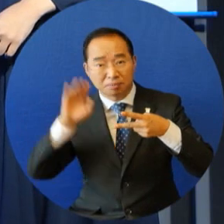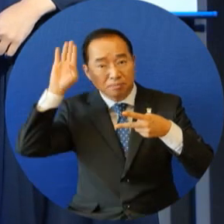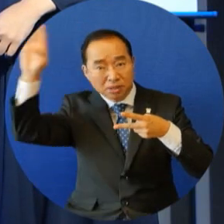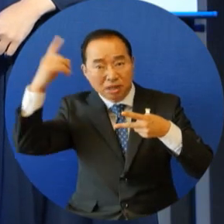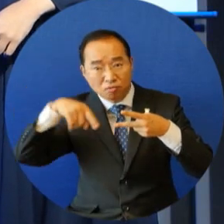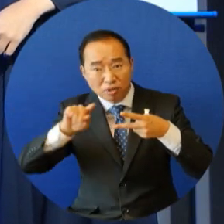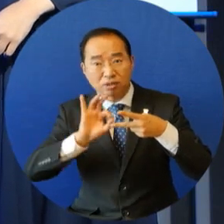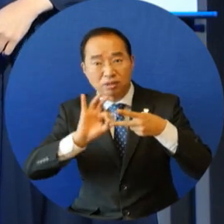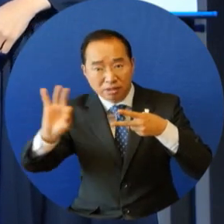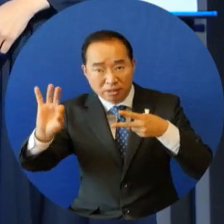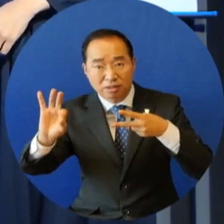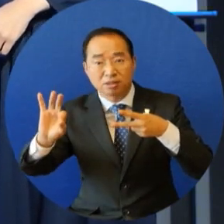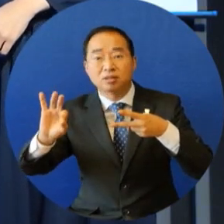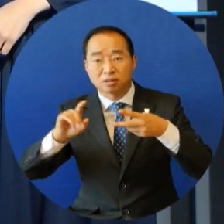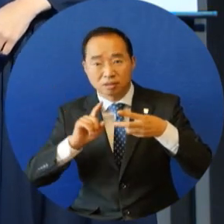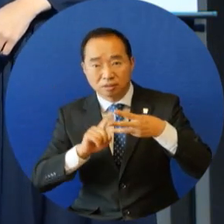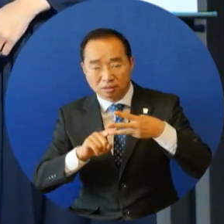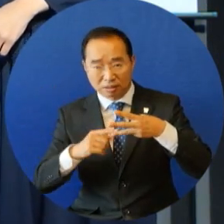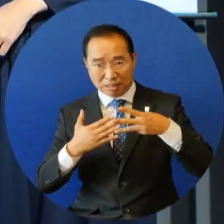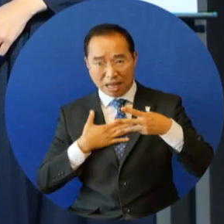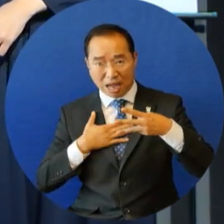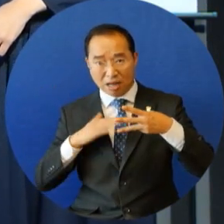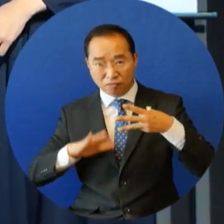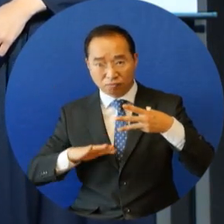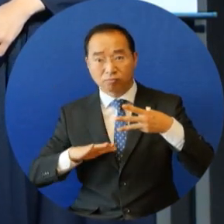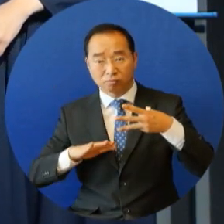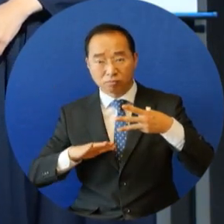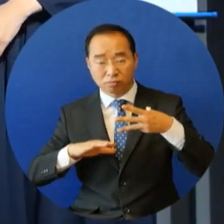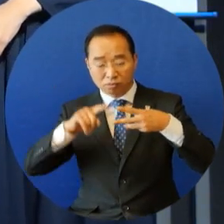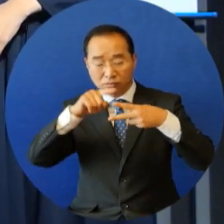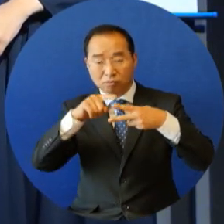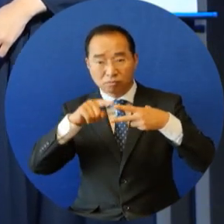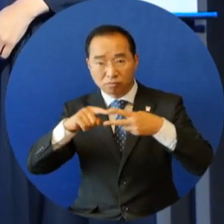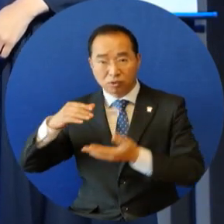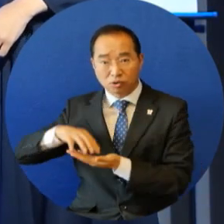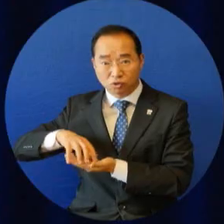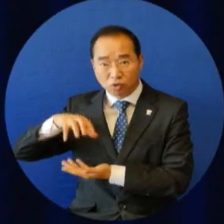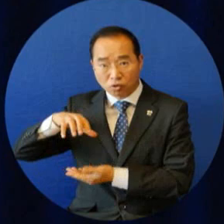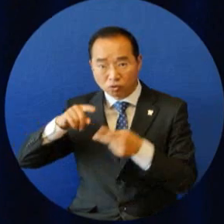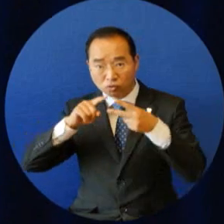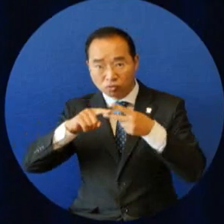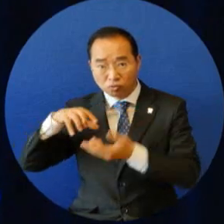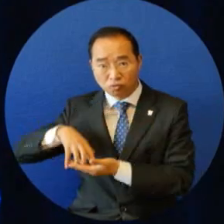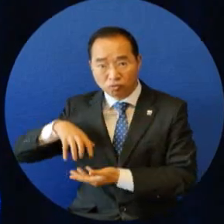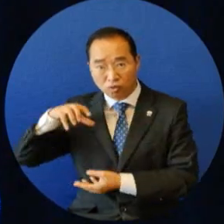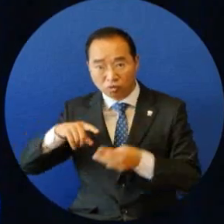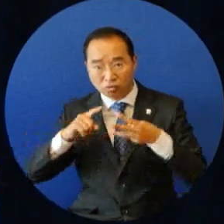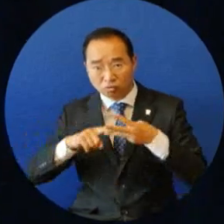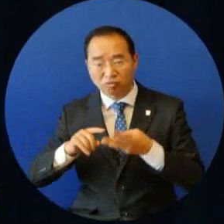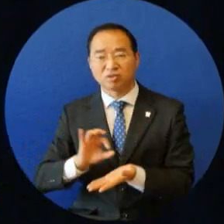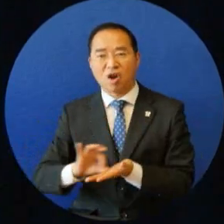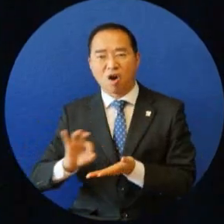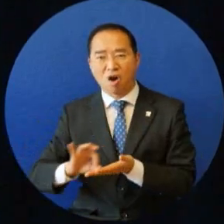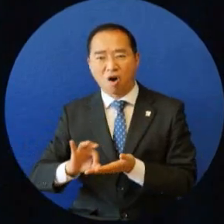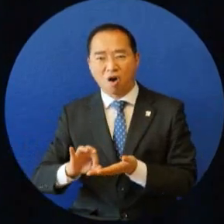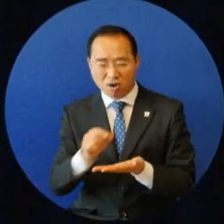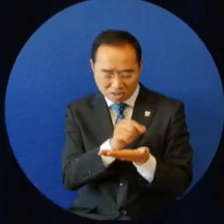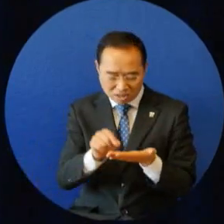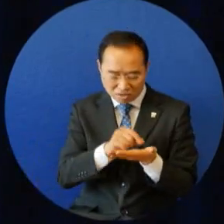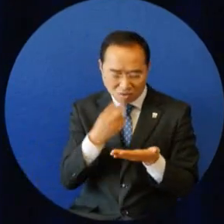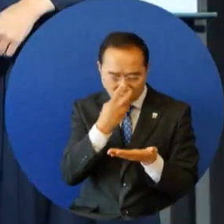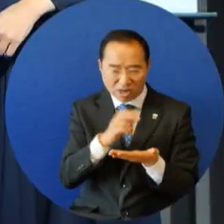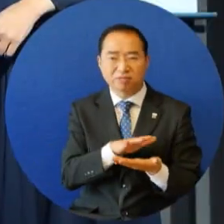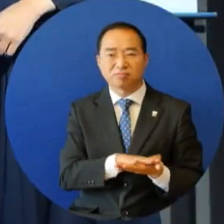미래를 위한 저축, 그리고 3분의 1은 자기의 현재를 위해서 쓰면서 이런 거를 기록하고